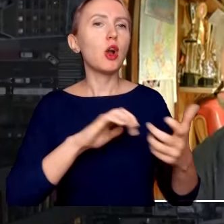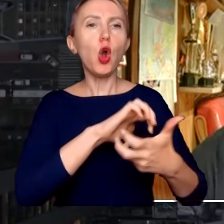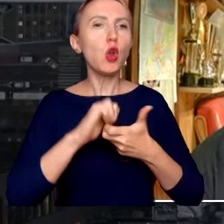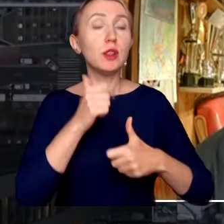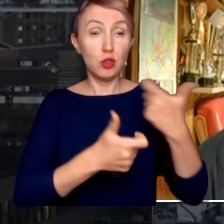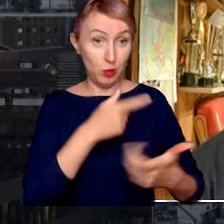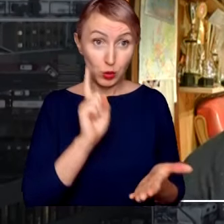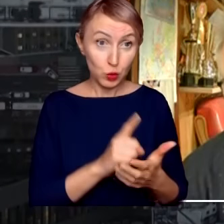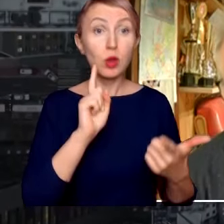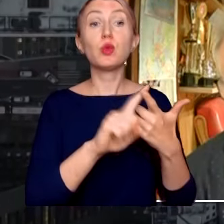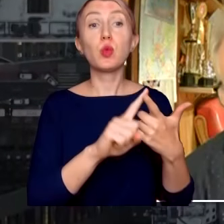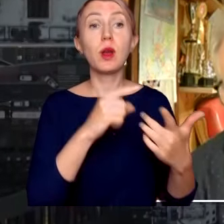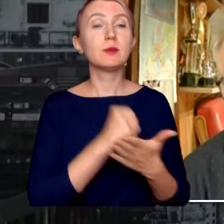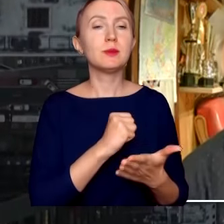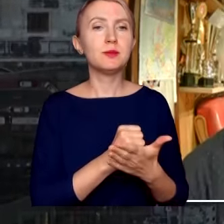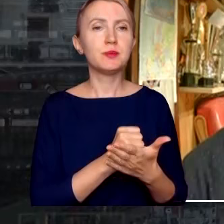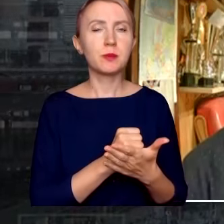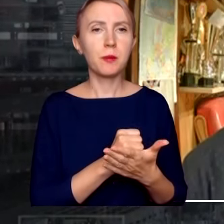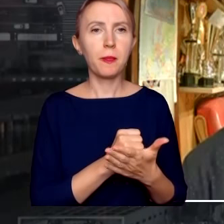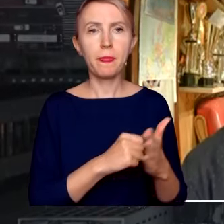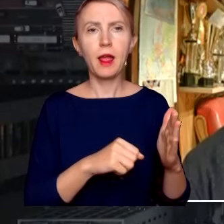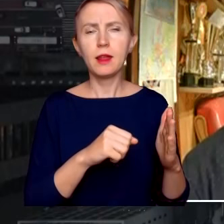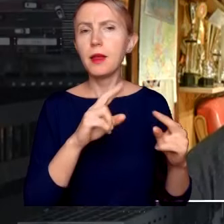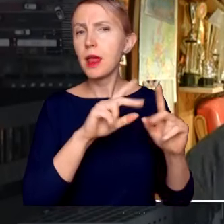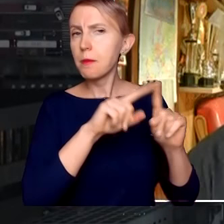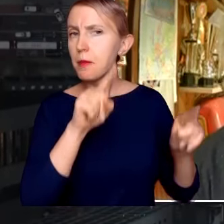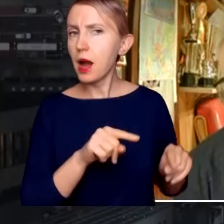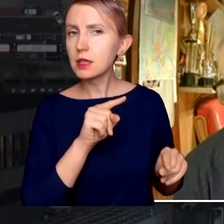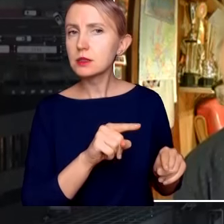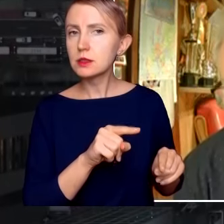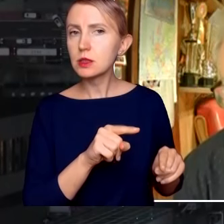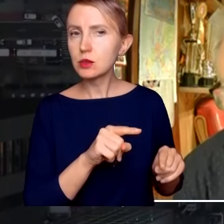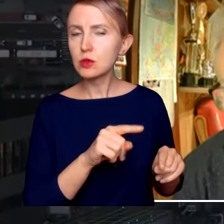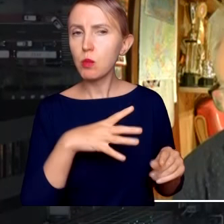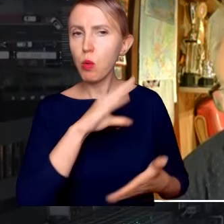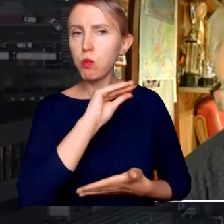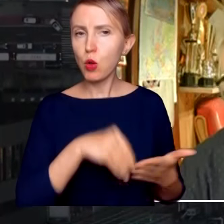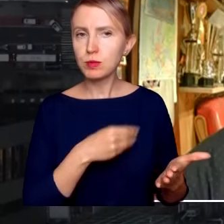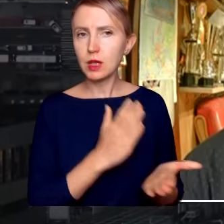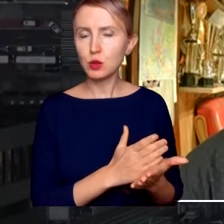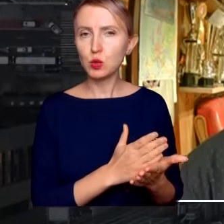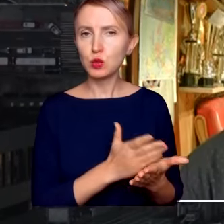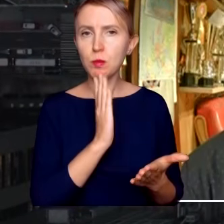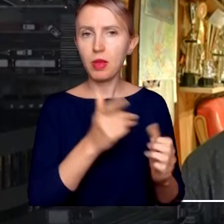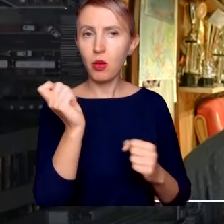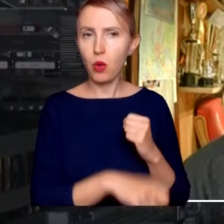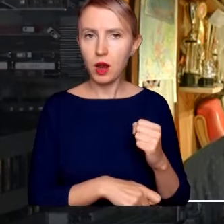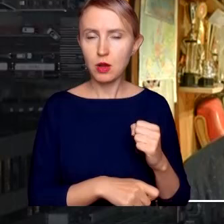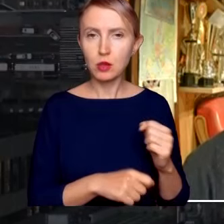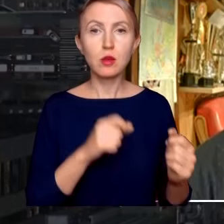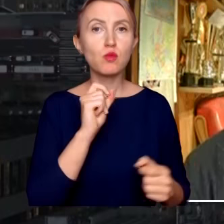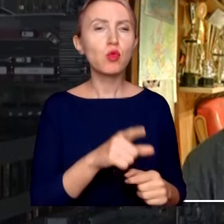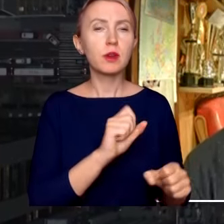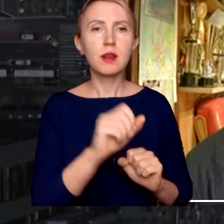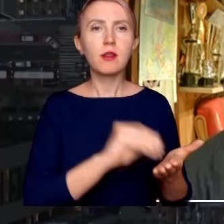sukces. Druga sprawa, czy tam w tym pakcie, który podpisany już jest i będą kary, coś jest powiedziane